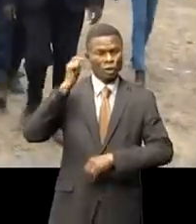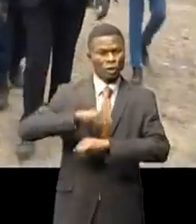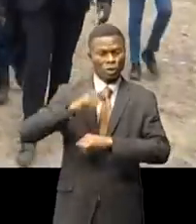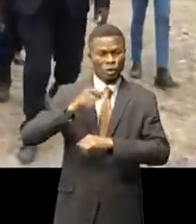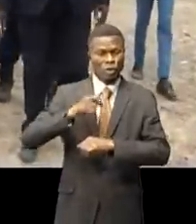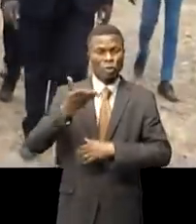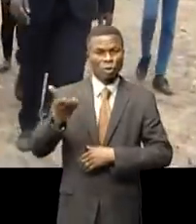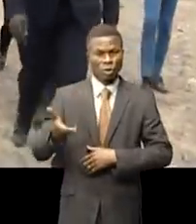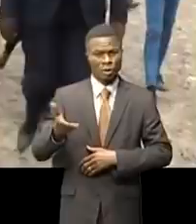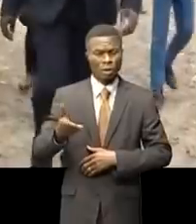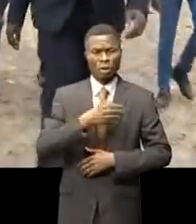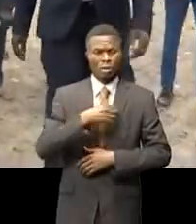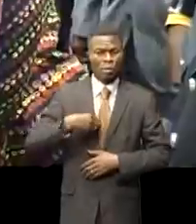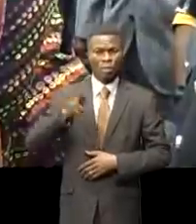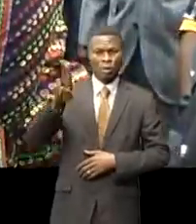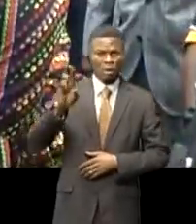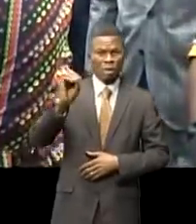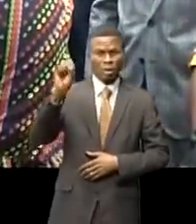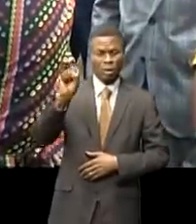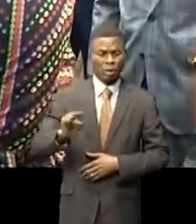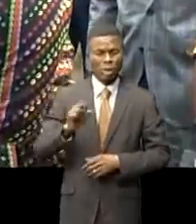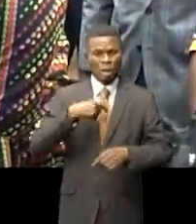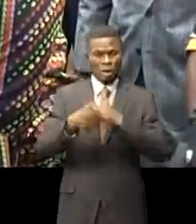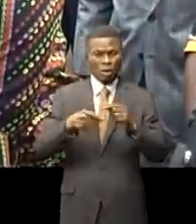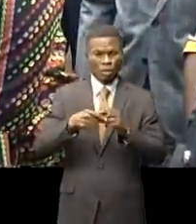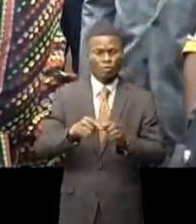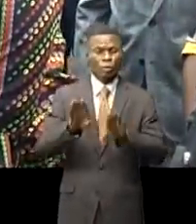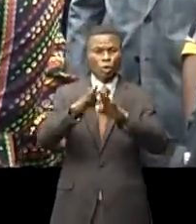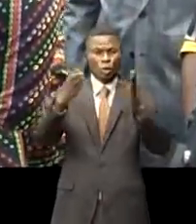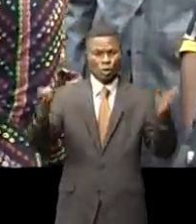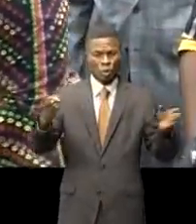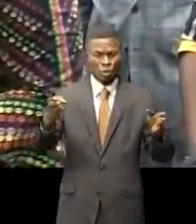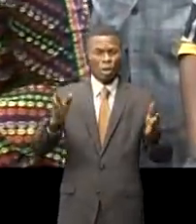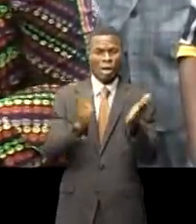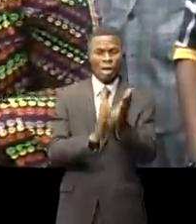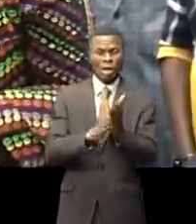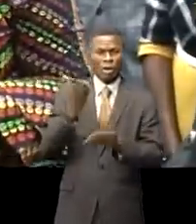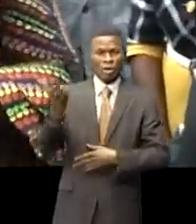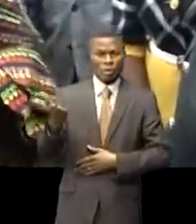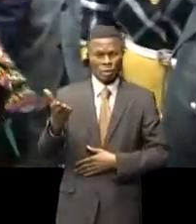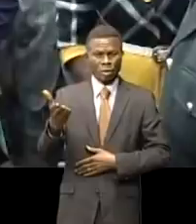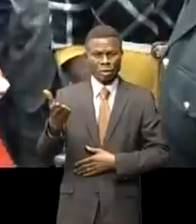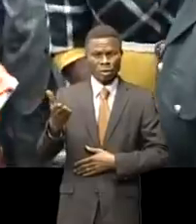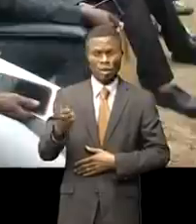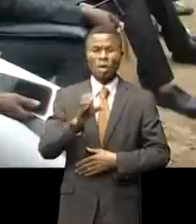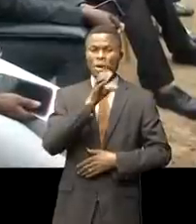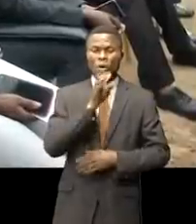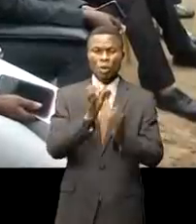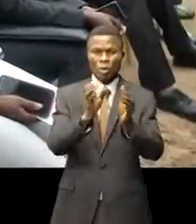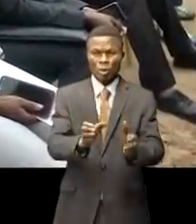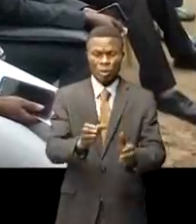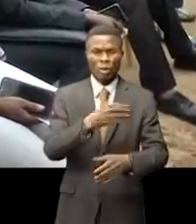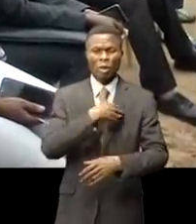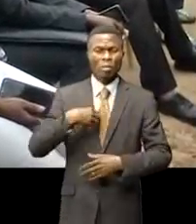garde des sceaux heureusement au bout qui c'est qui a procédé à l'inauguration de cette école faisant d'une pierre descout rose